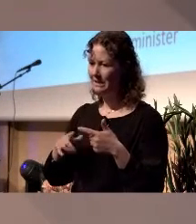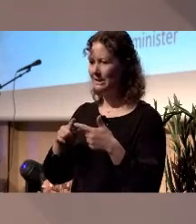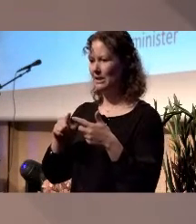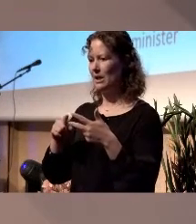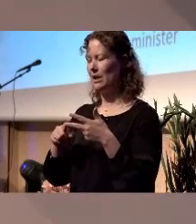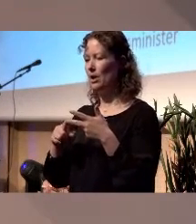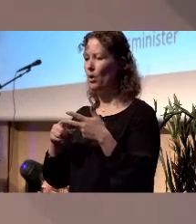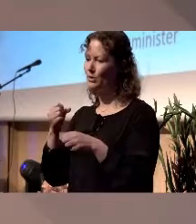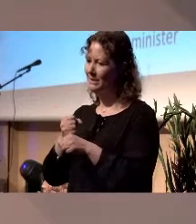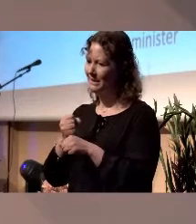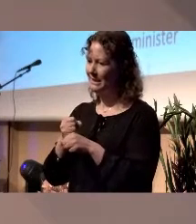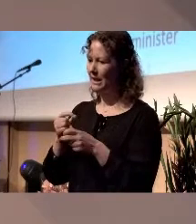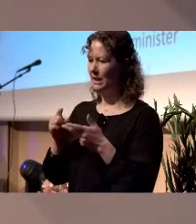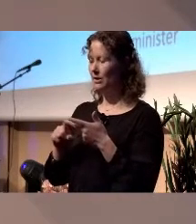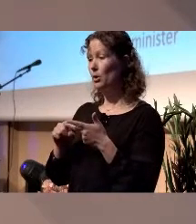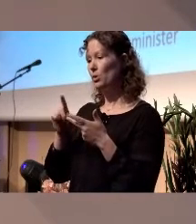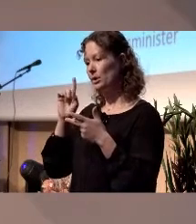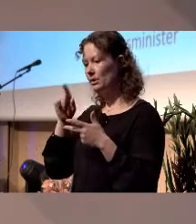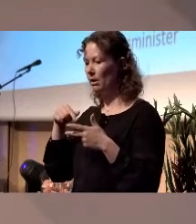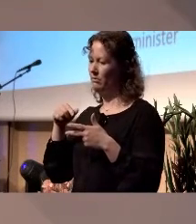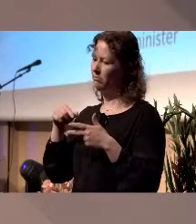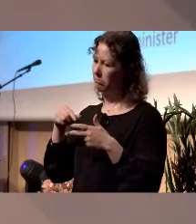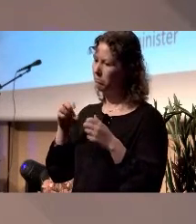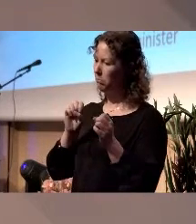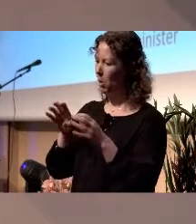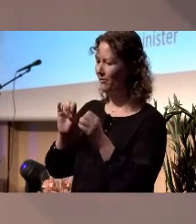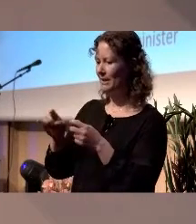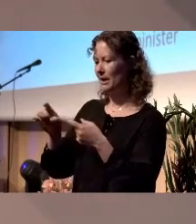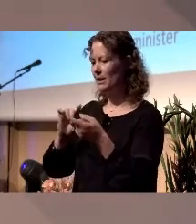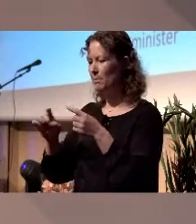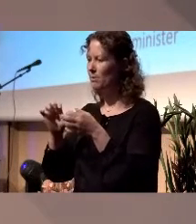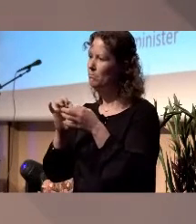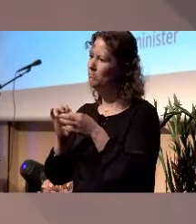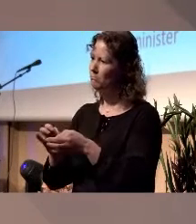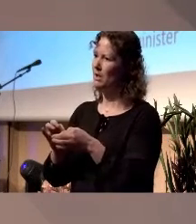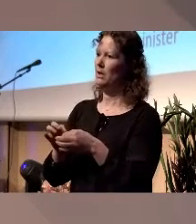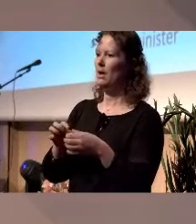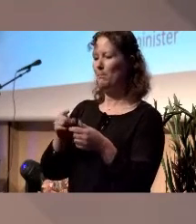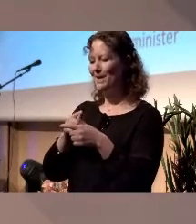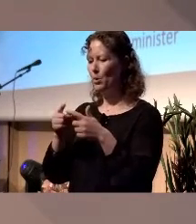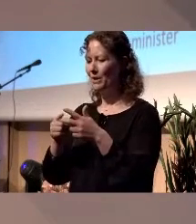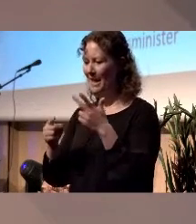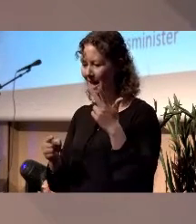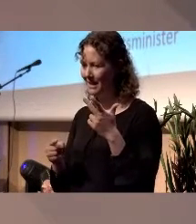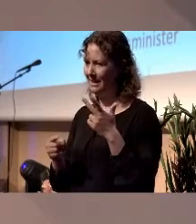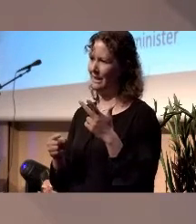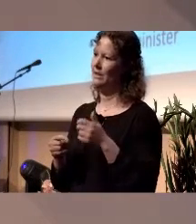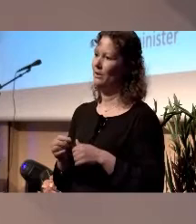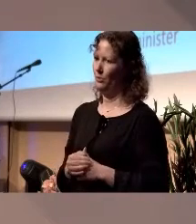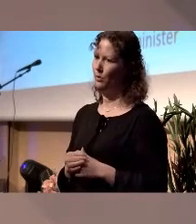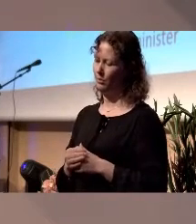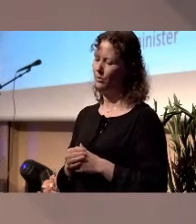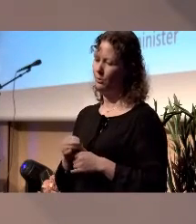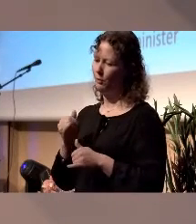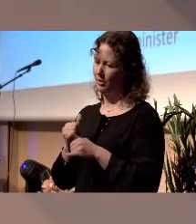brukernes stemme kan påvirke debatter om prioritering, om overbehandling, og hvordan vi bruker fellesskapets ressurser.